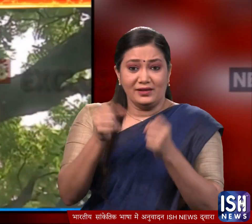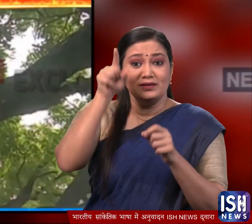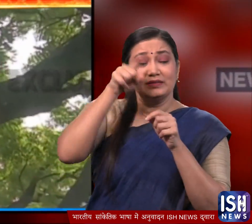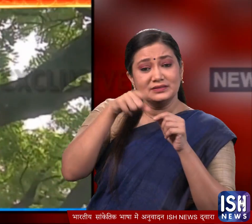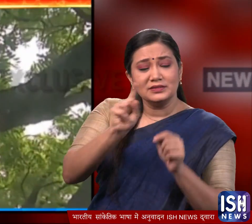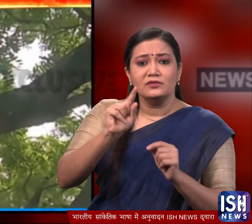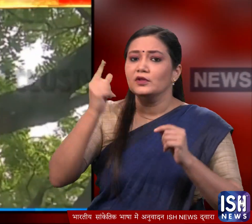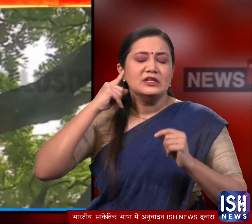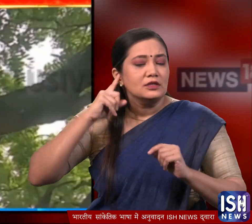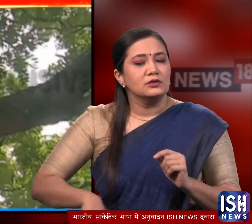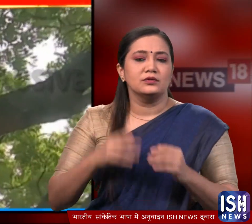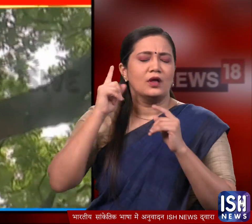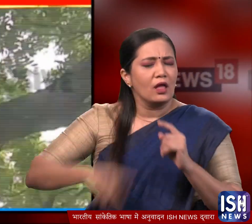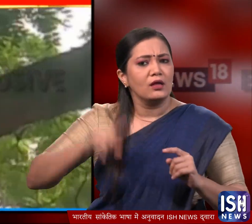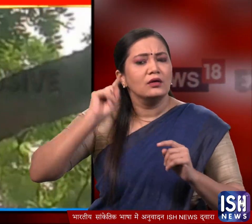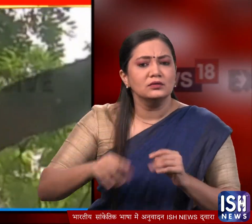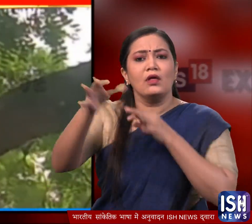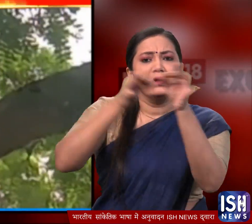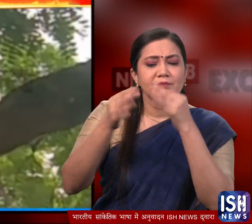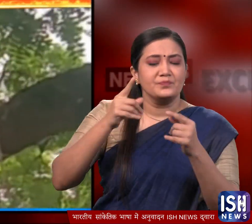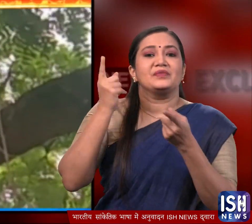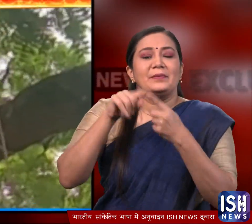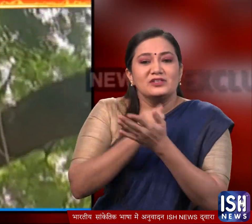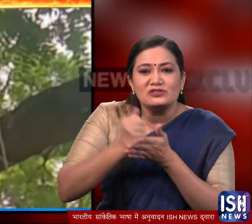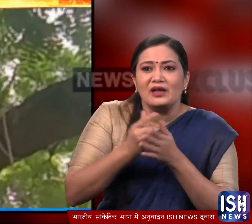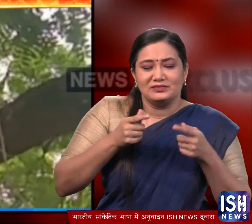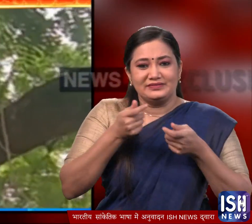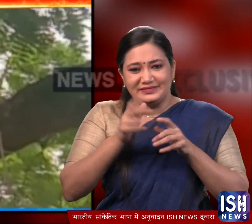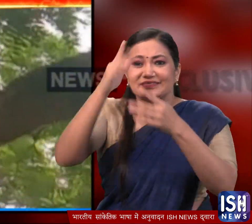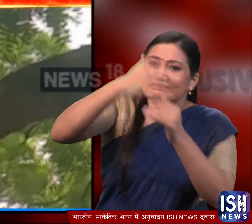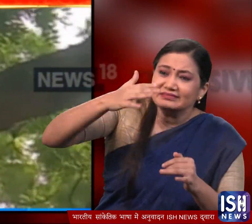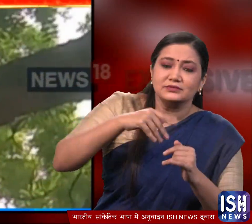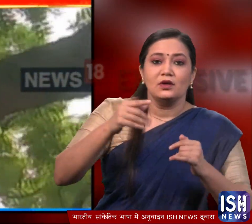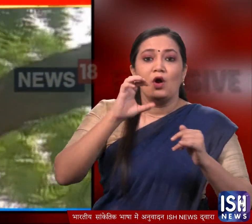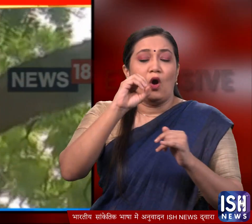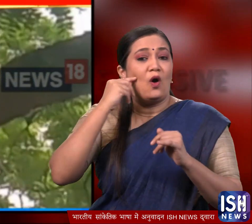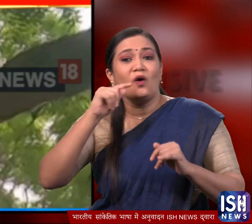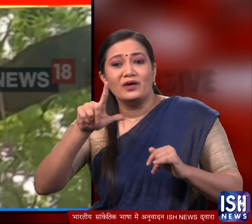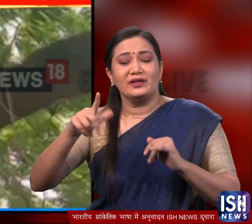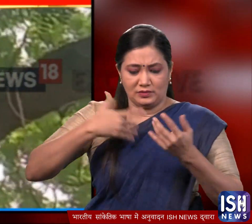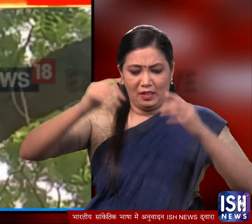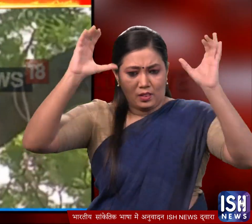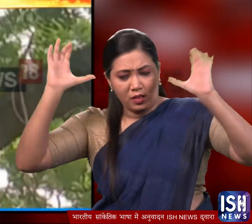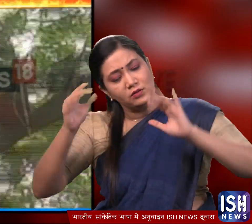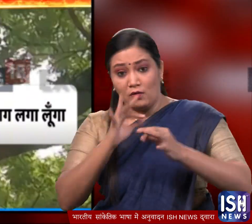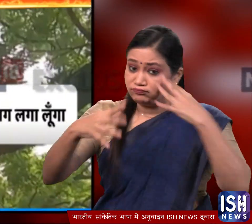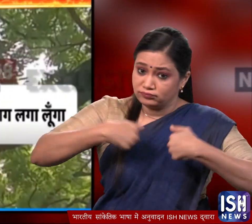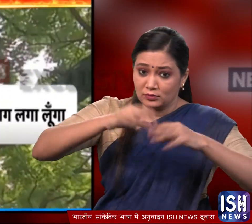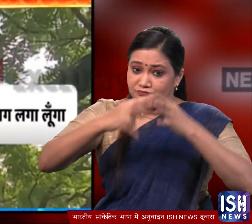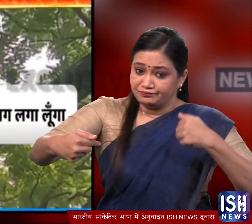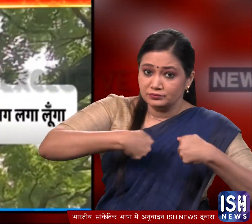वो लड़का किसी की बात सुनने को तैयार नहीं था। जब भी उसे उतारने की कोशिश की जाती तो वो तेल छिड़ककर खुद को आग लगा लेने की धमकी दे